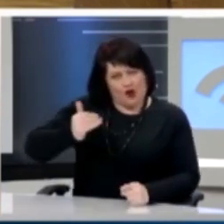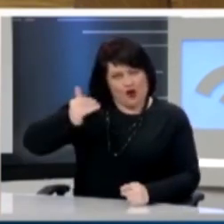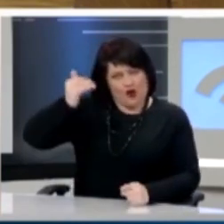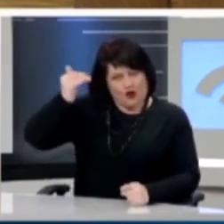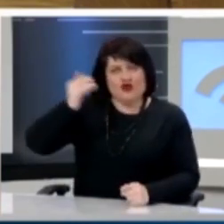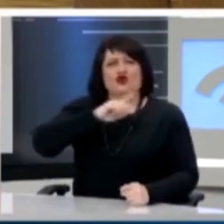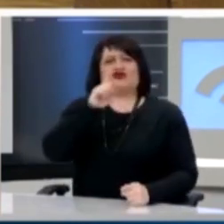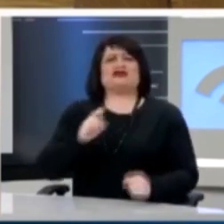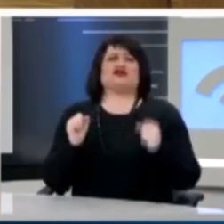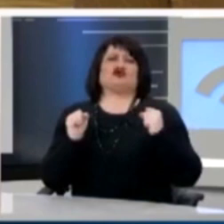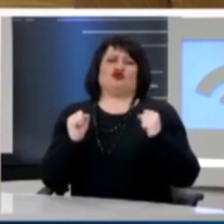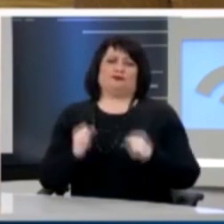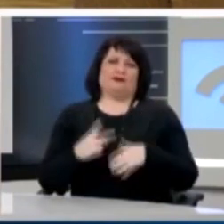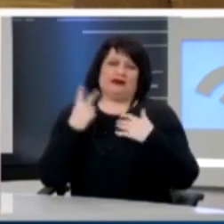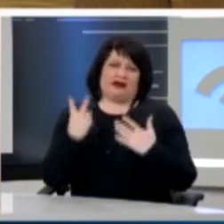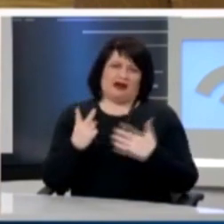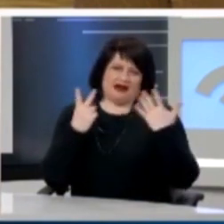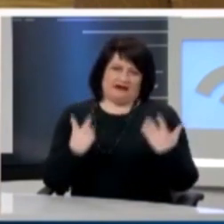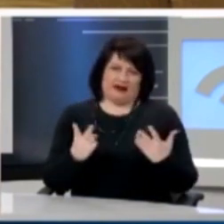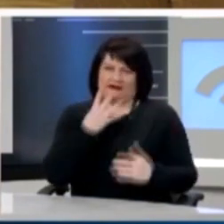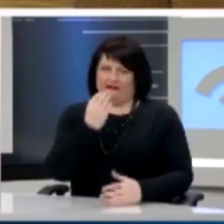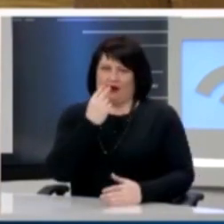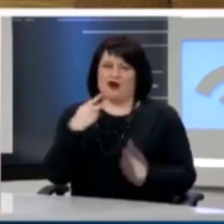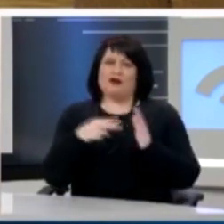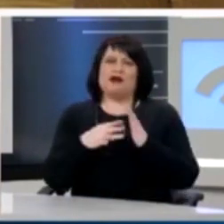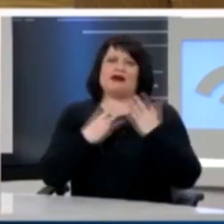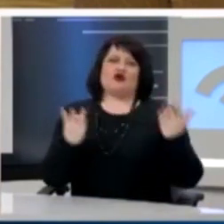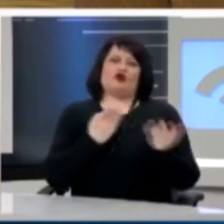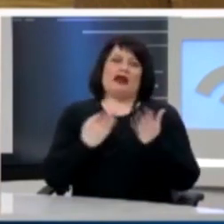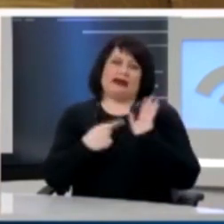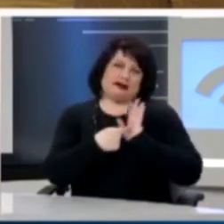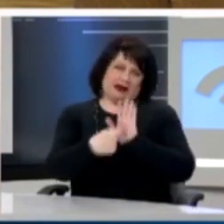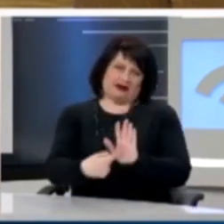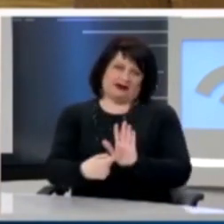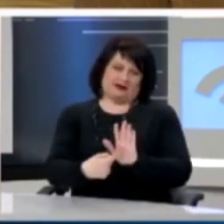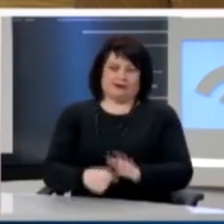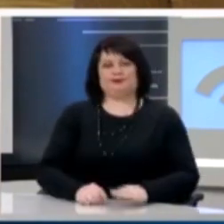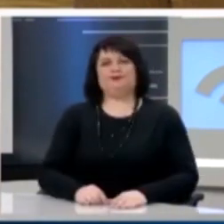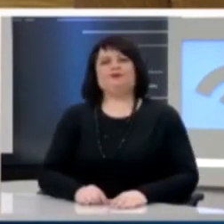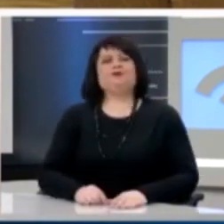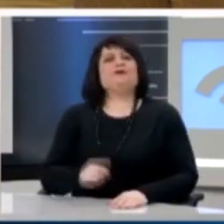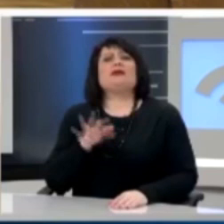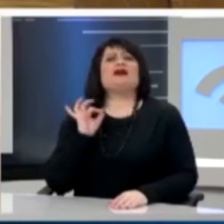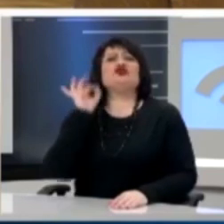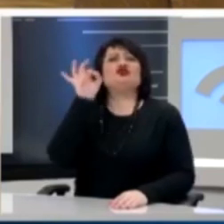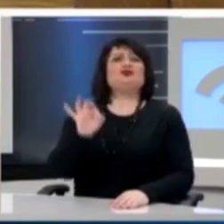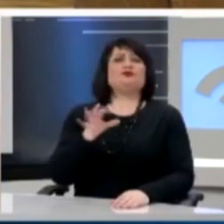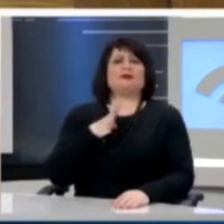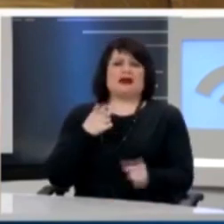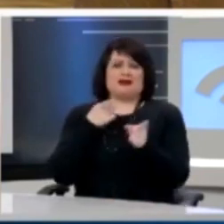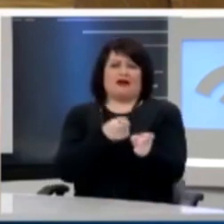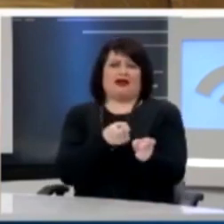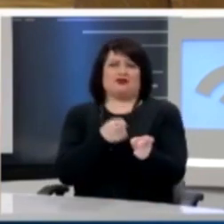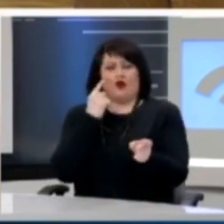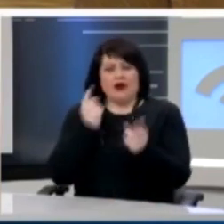που παρουσιάστηκε στις 7 Φεβρουαρίου του 2018. Ουσιαστικά επιδιώκεται με